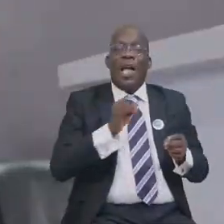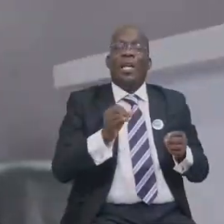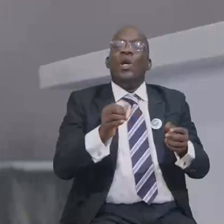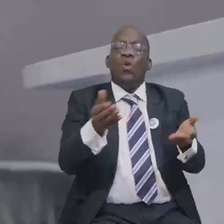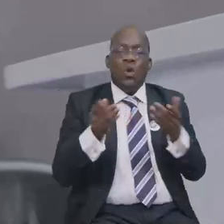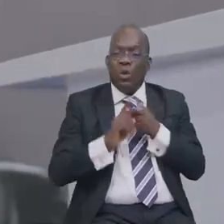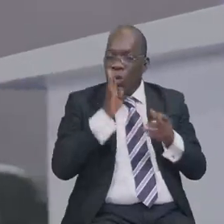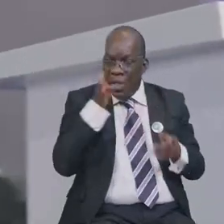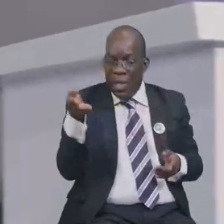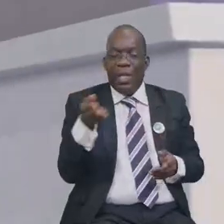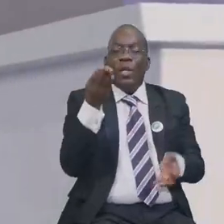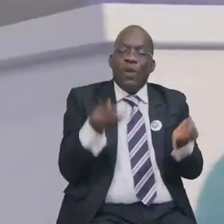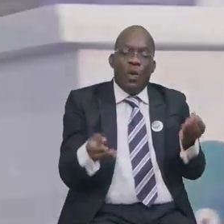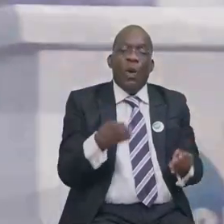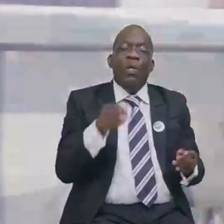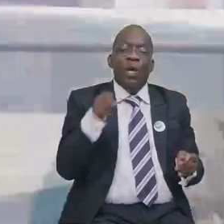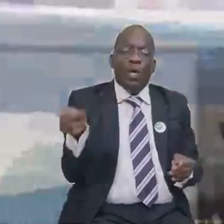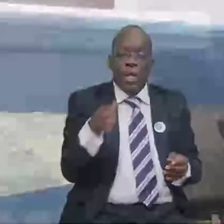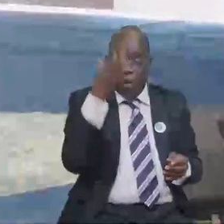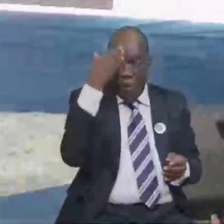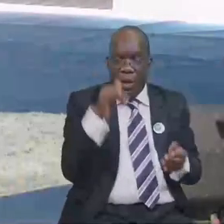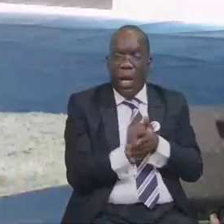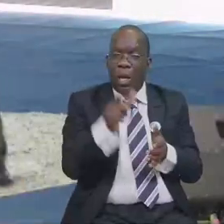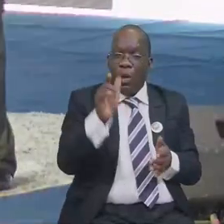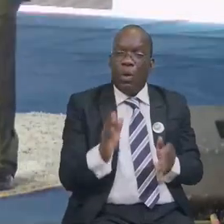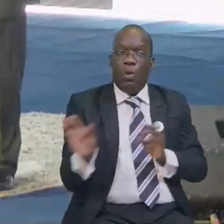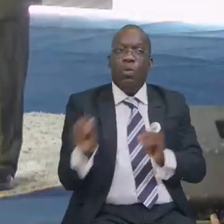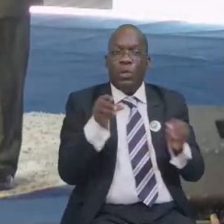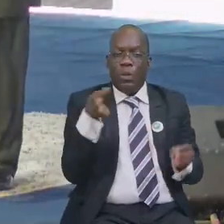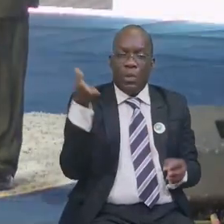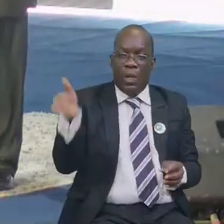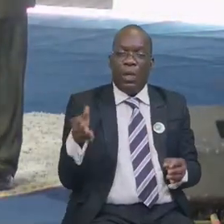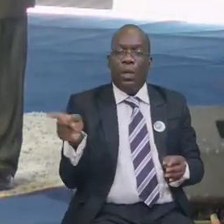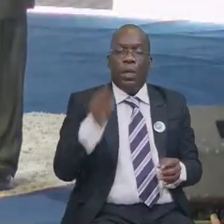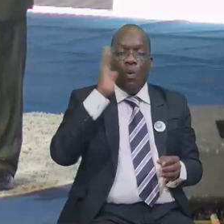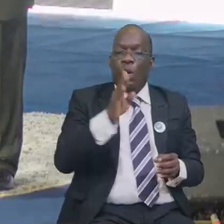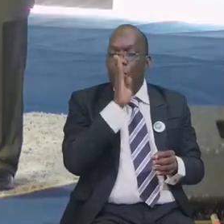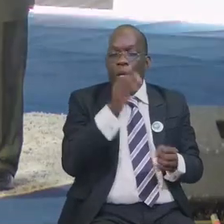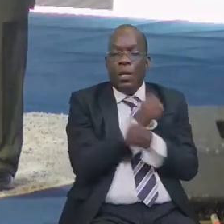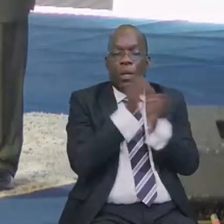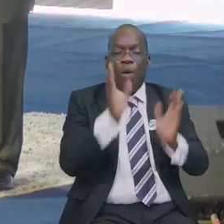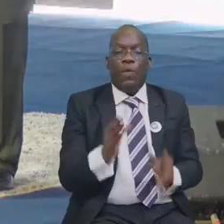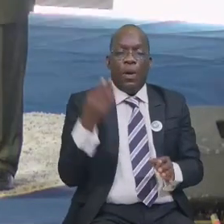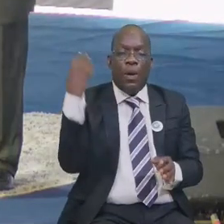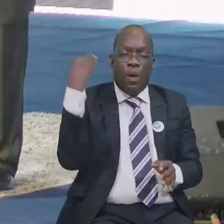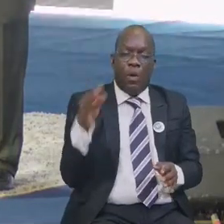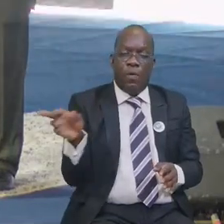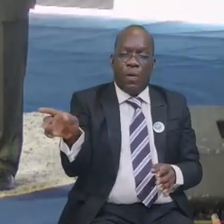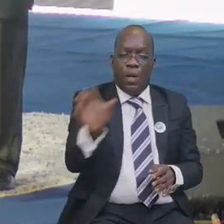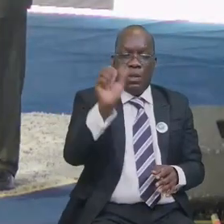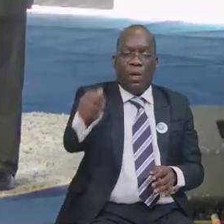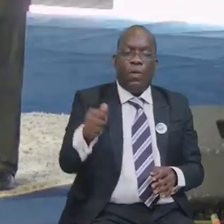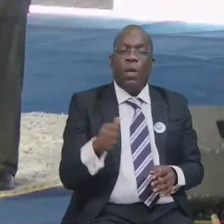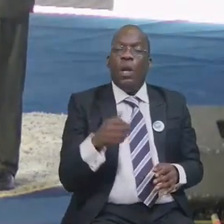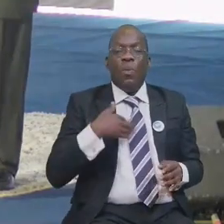être là-bas. Ils seront égoïstes. Ma femme n'est pas assez